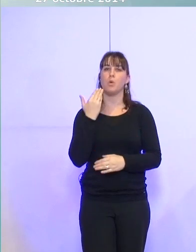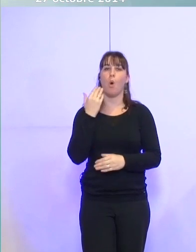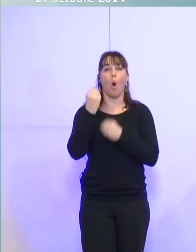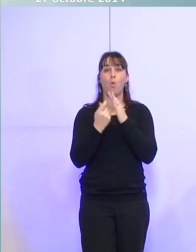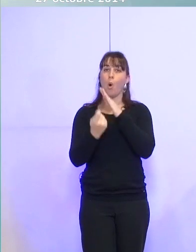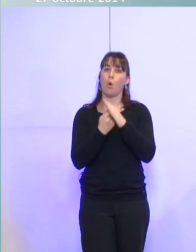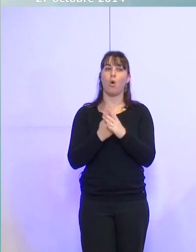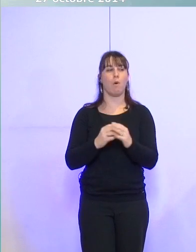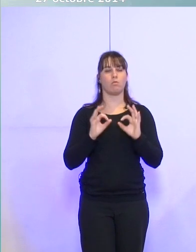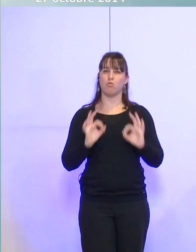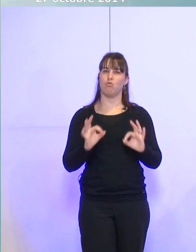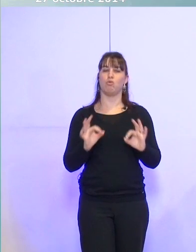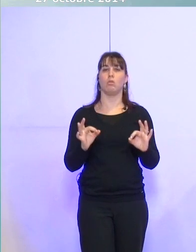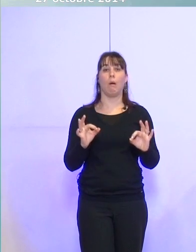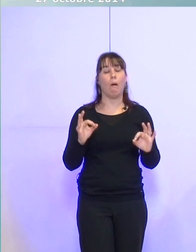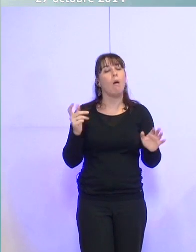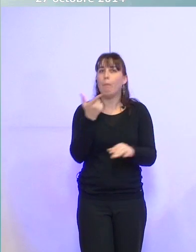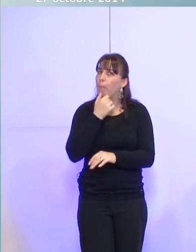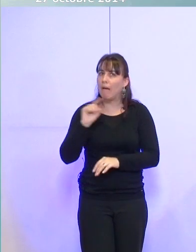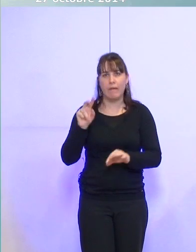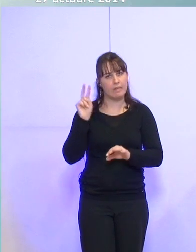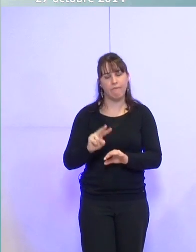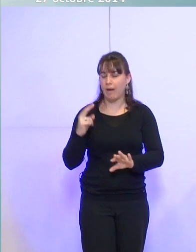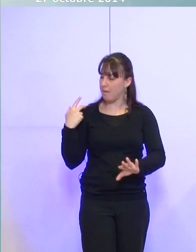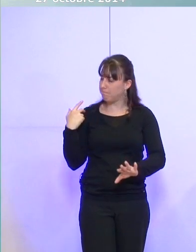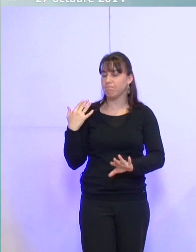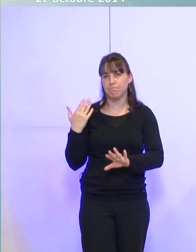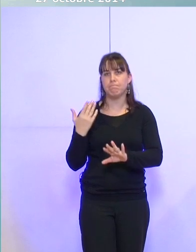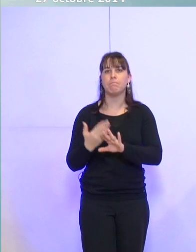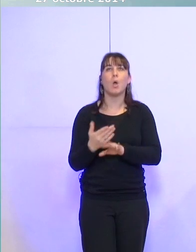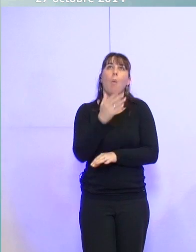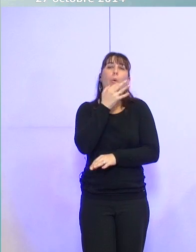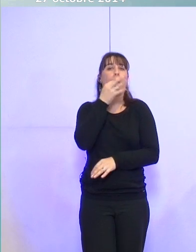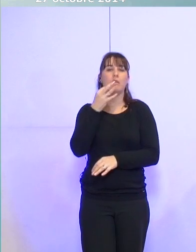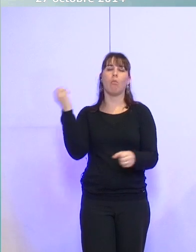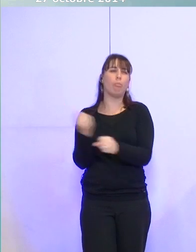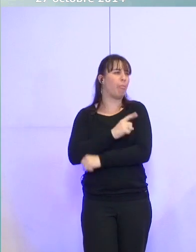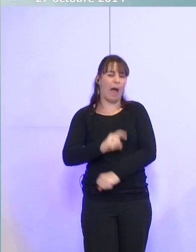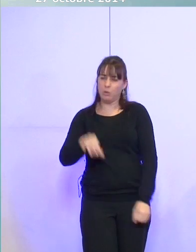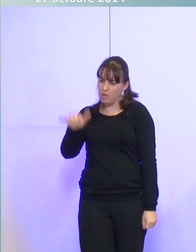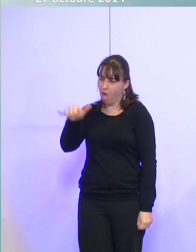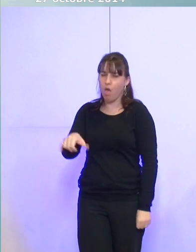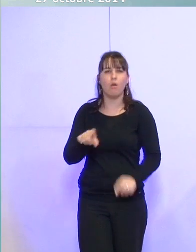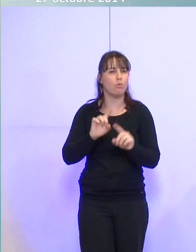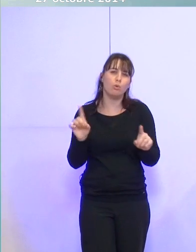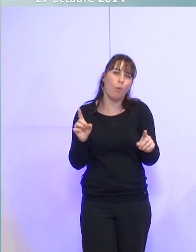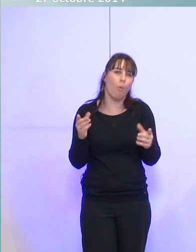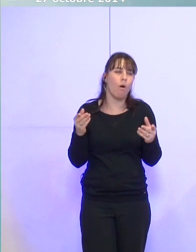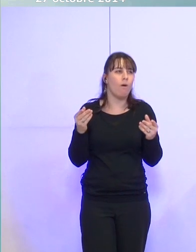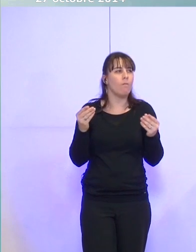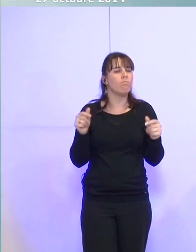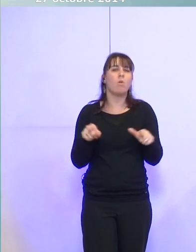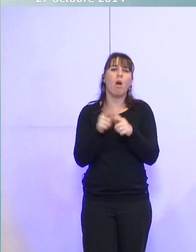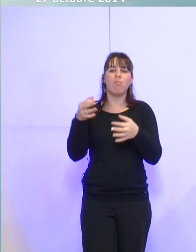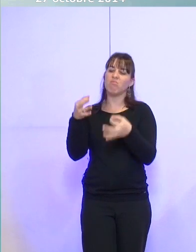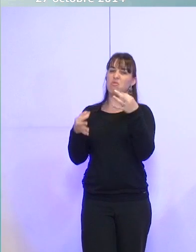renouvelée. Les choses n'ont pas été faciles. Je ne dirais pas qu'elles n'y aient pas arrivées, parce que ça peut être perçu comme un